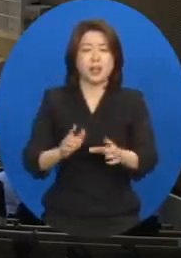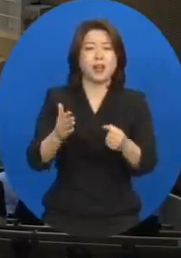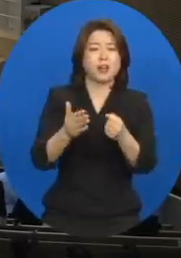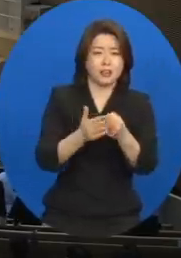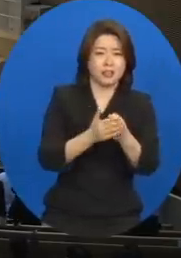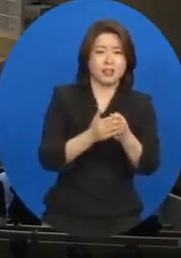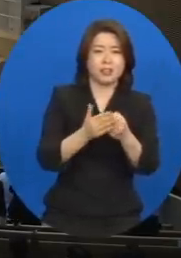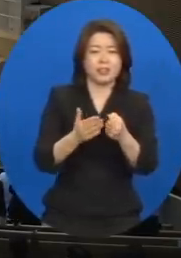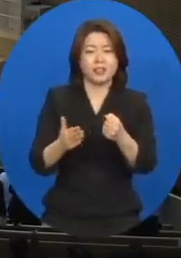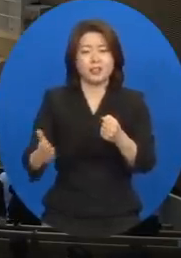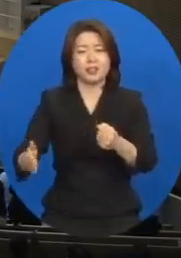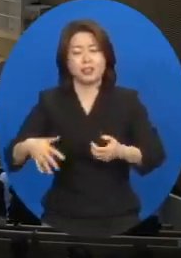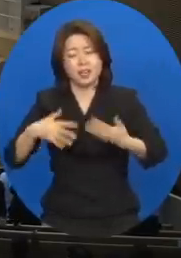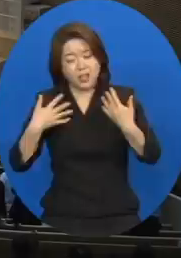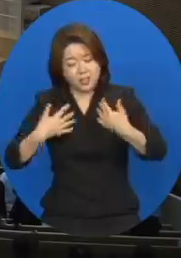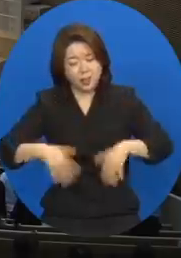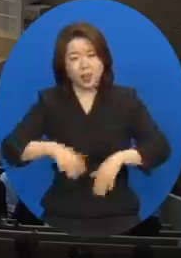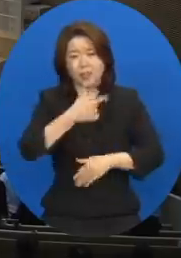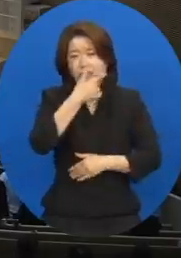순종하며 살리니